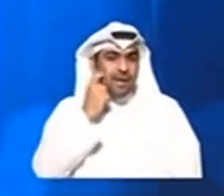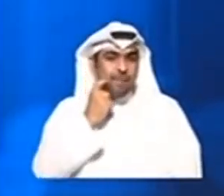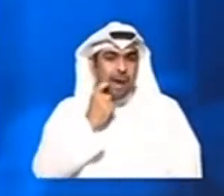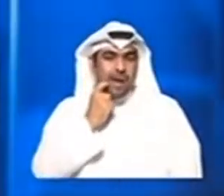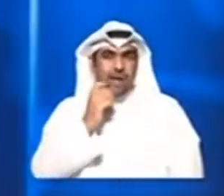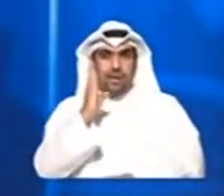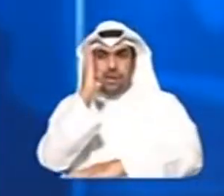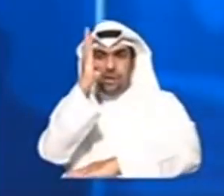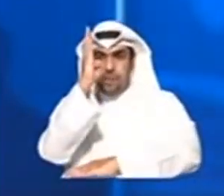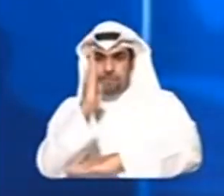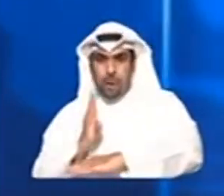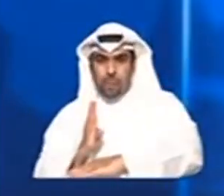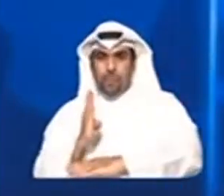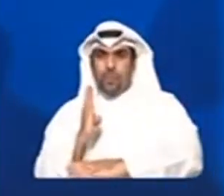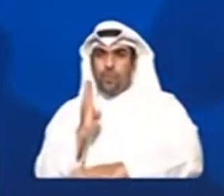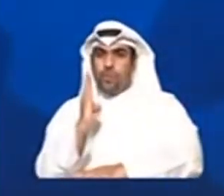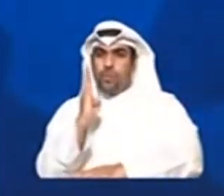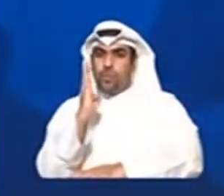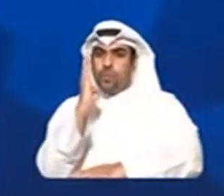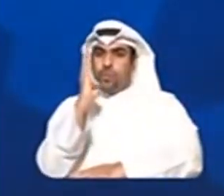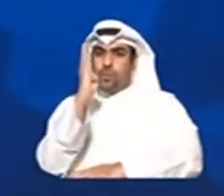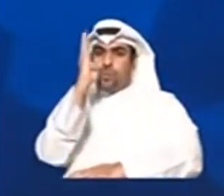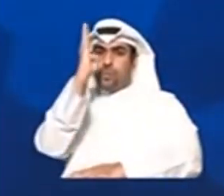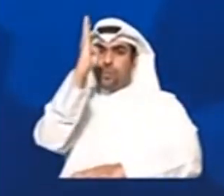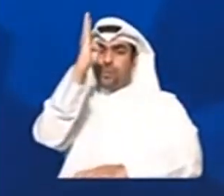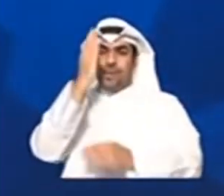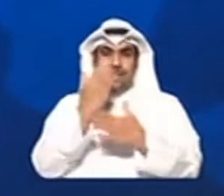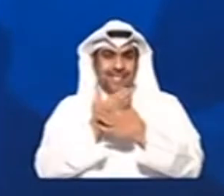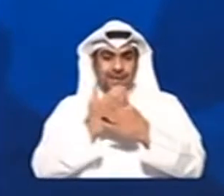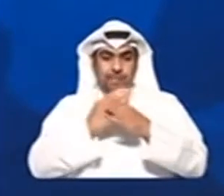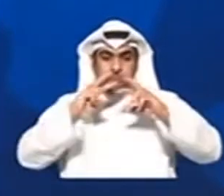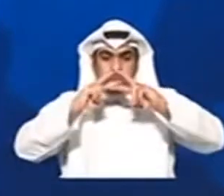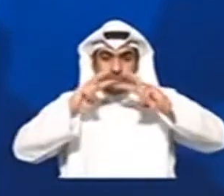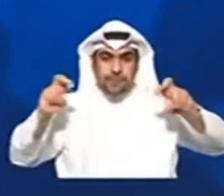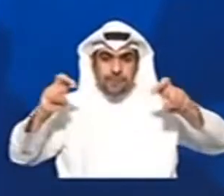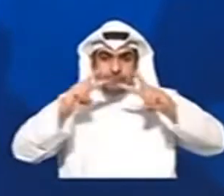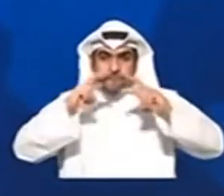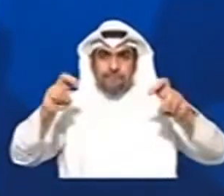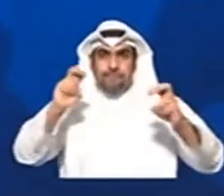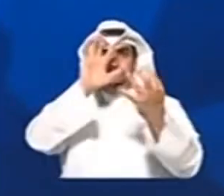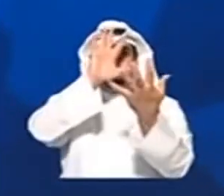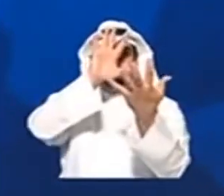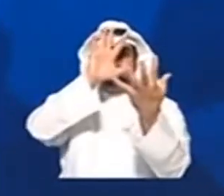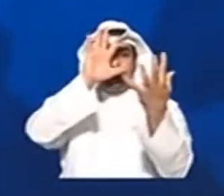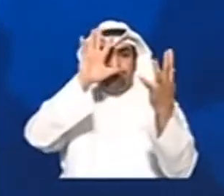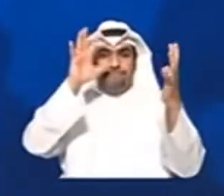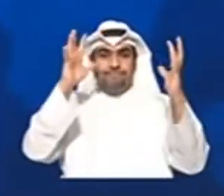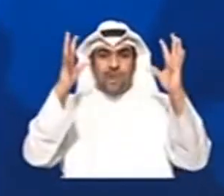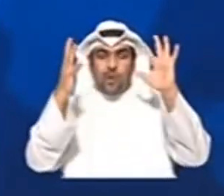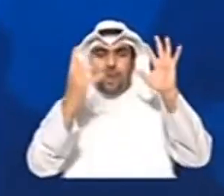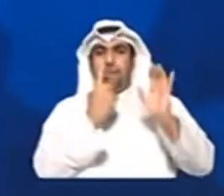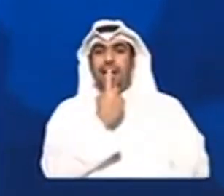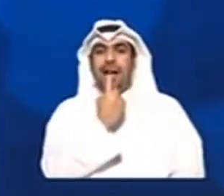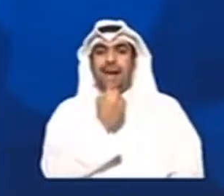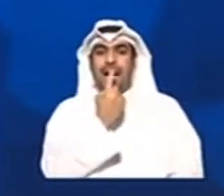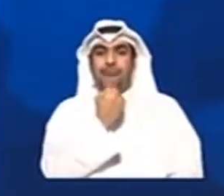لاستكشاف كوكب المريخ، مسبار الأمل، مشيدا سموه بهذا الإنجاز العلمي والحضاري في